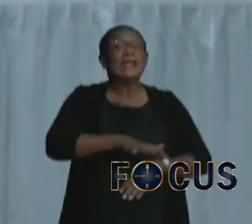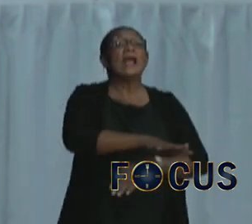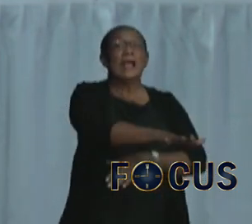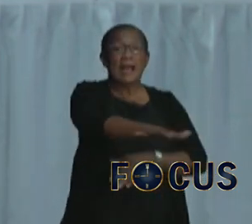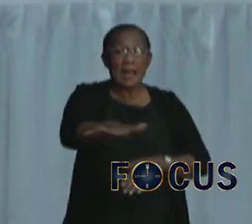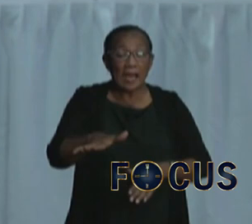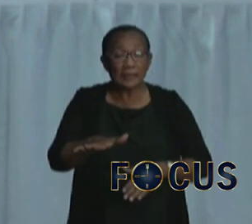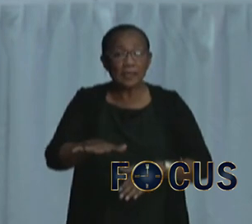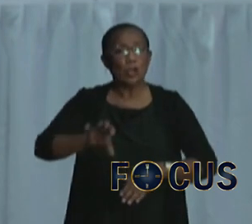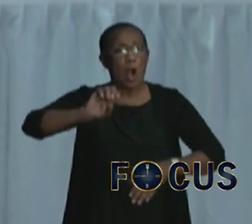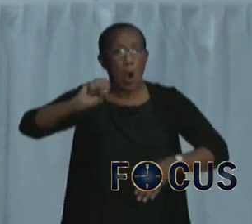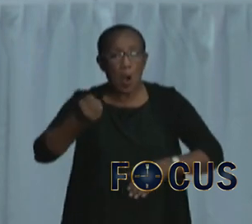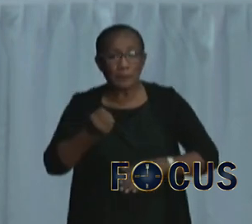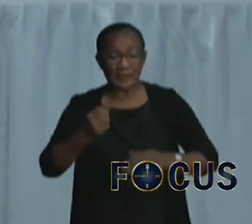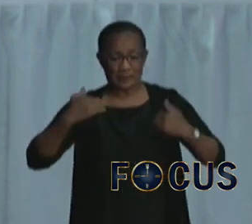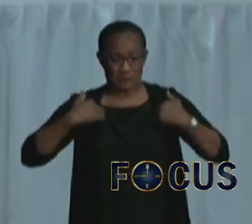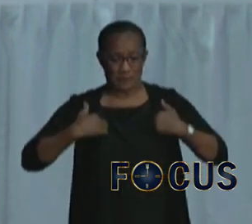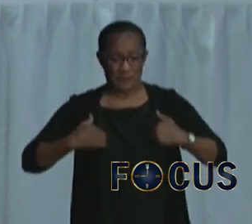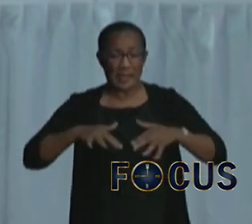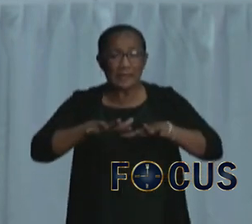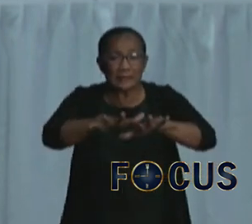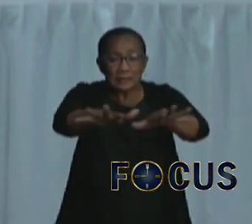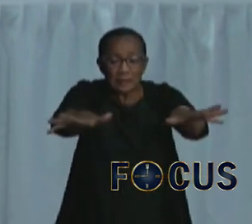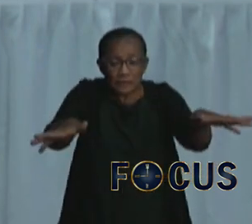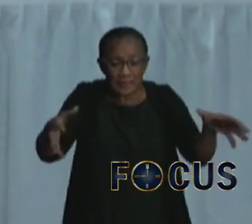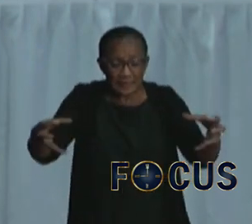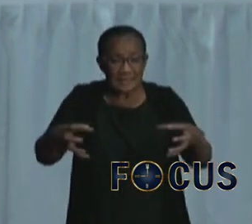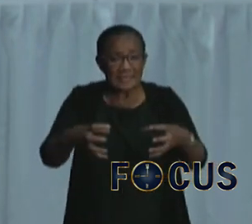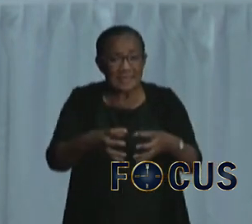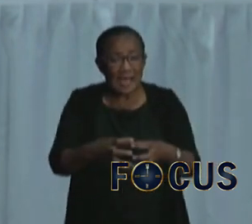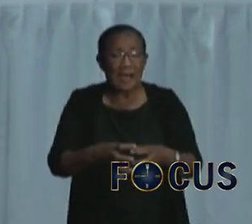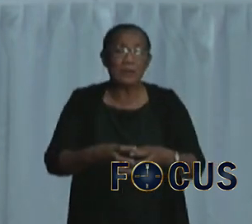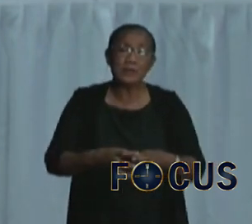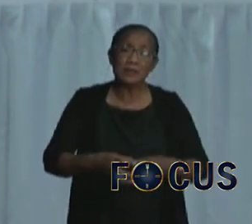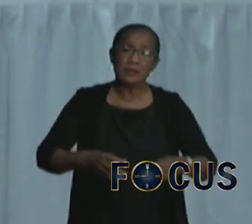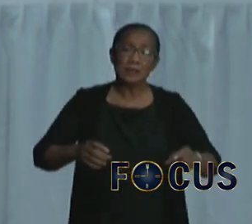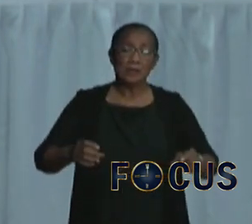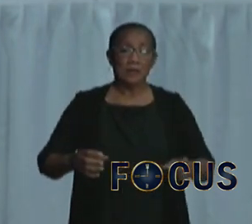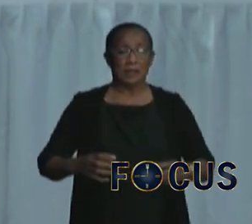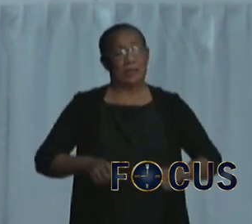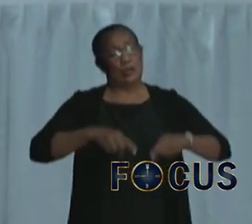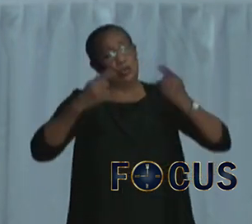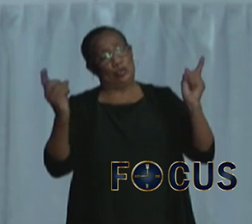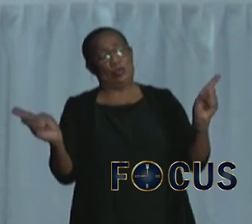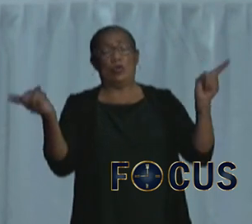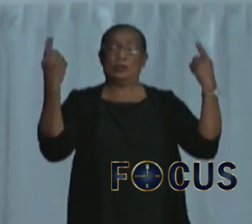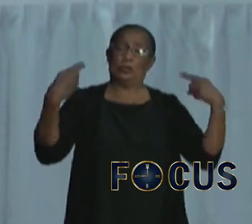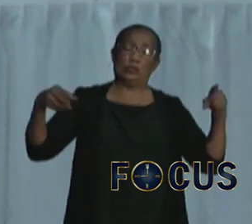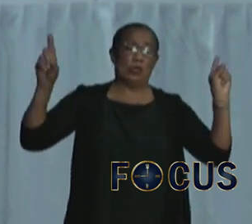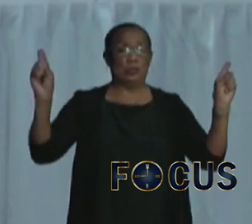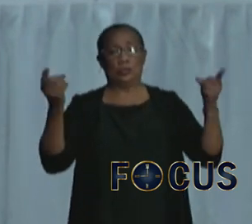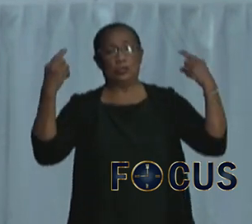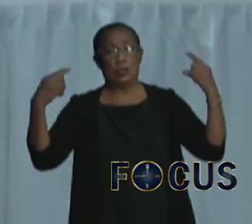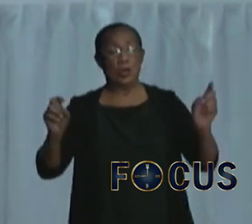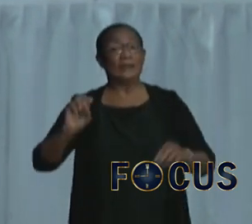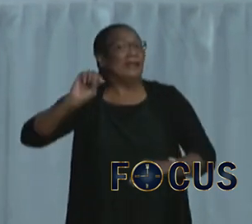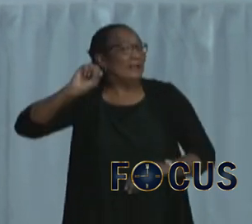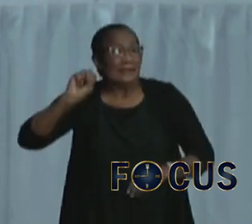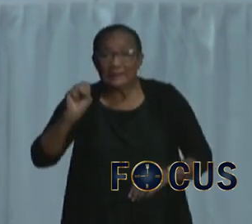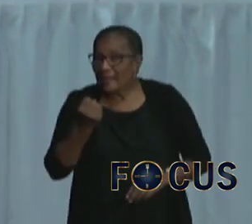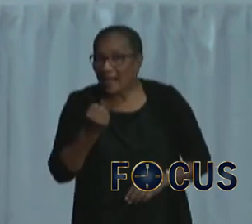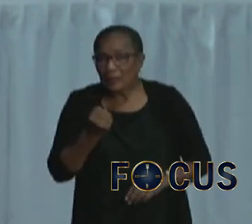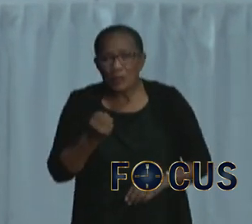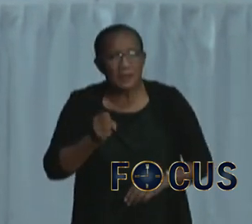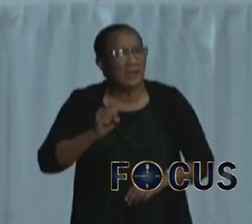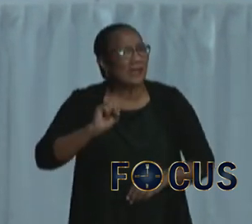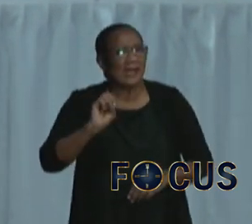zijn aan samenkomsten van mensen waar er heel uitgebreid gezongen wordt. Dat is de reden dat het ongewenst